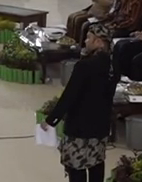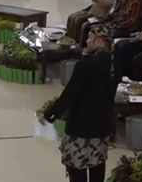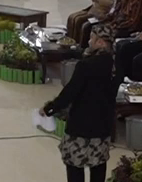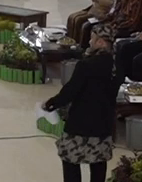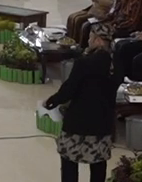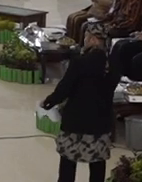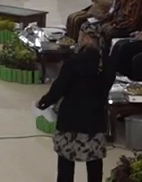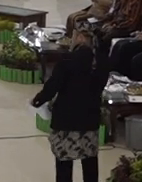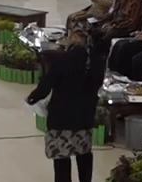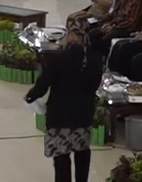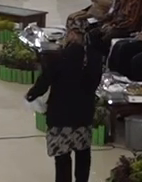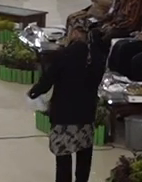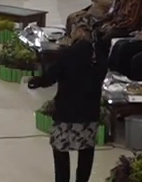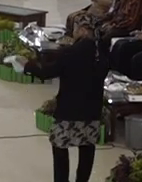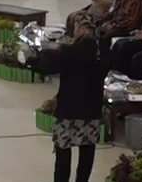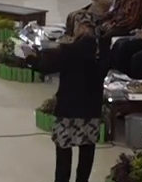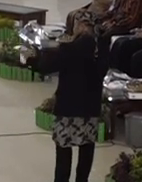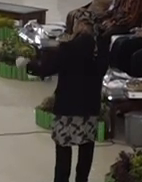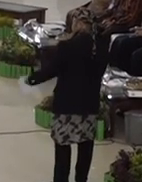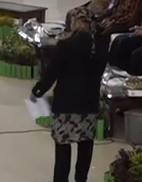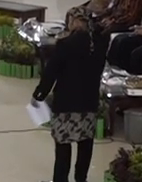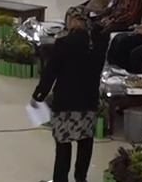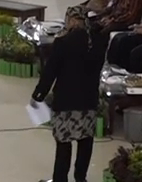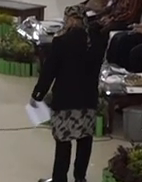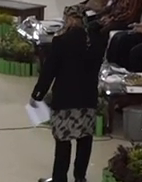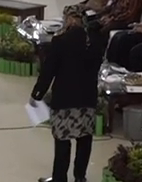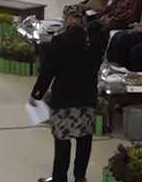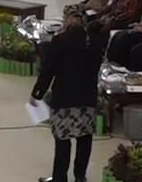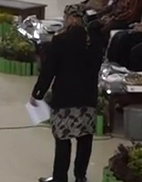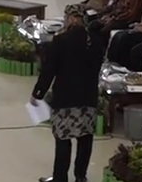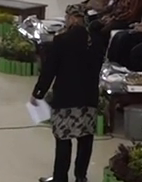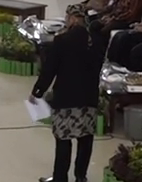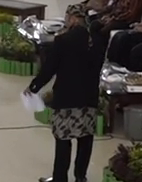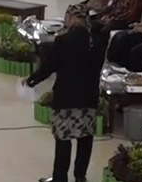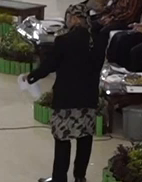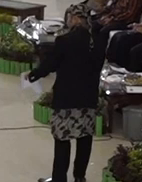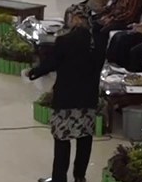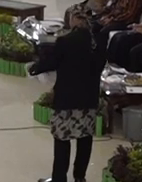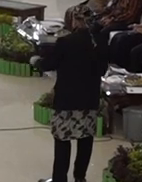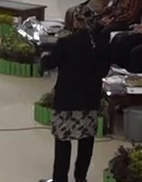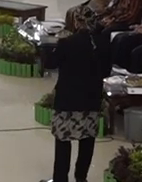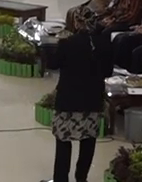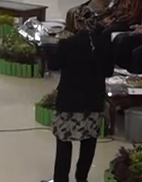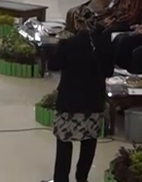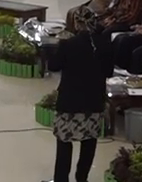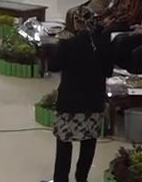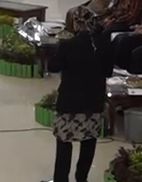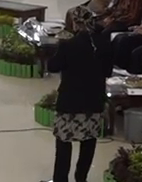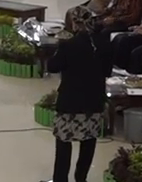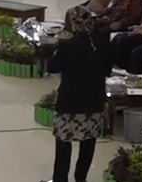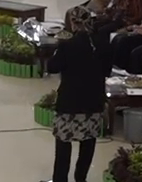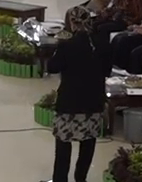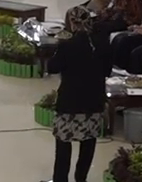Ngeluh. Monggo, Bapak Ibu. Salam untuk Pak Gubernur. Bapak Ibu Wali Kota, di sini ada Bapak